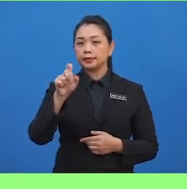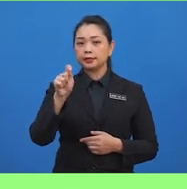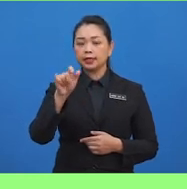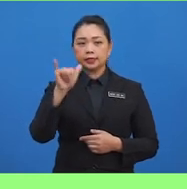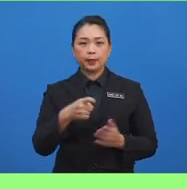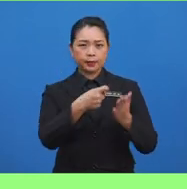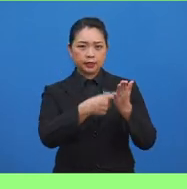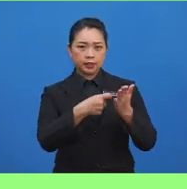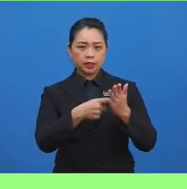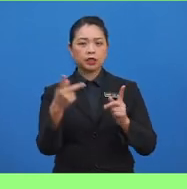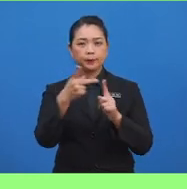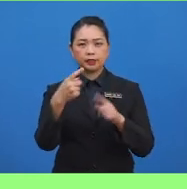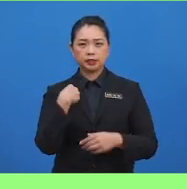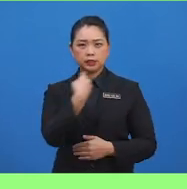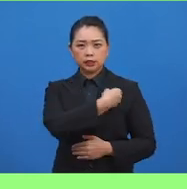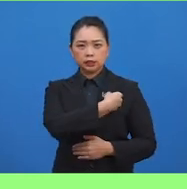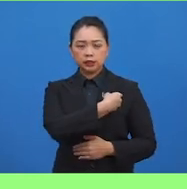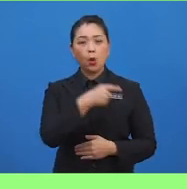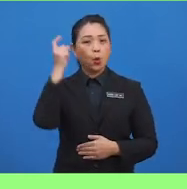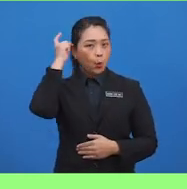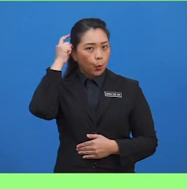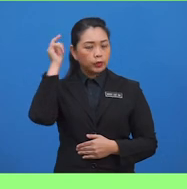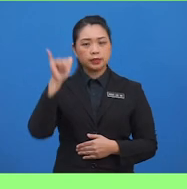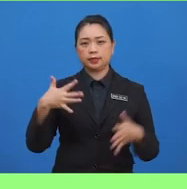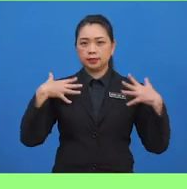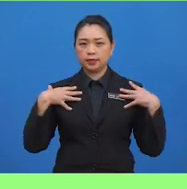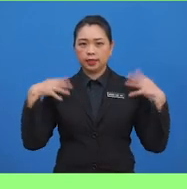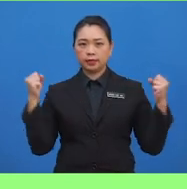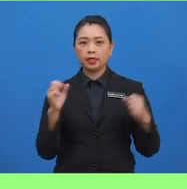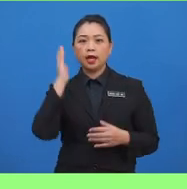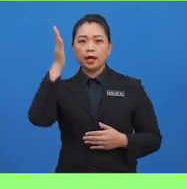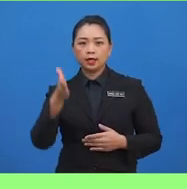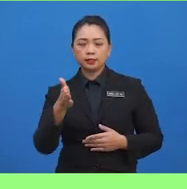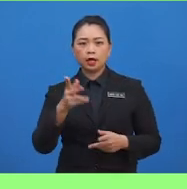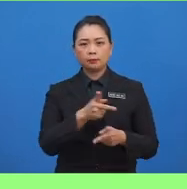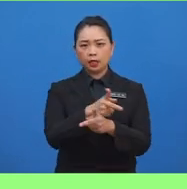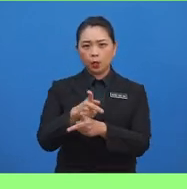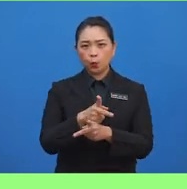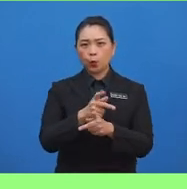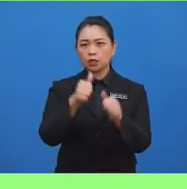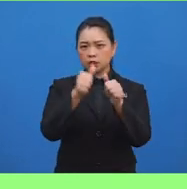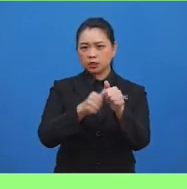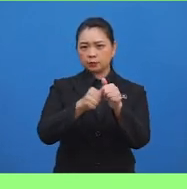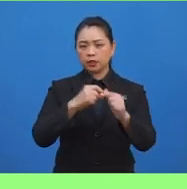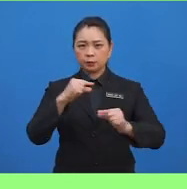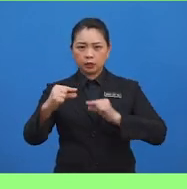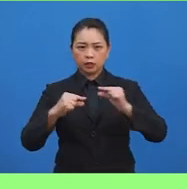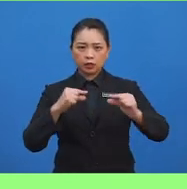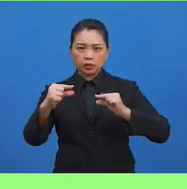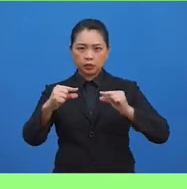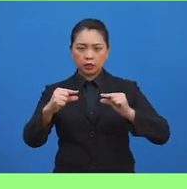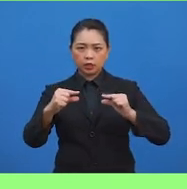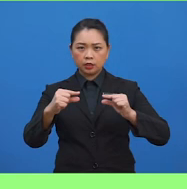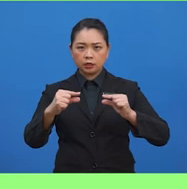bernilai kepada kita Hai bocah yang sehat akan mengawal setiap